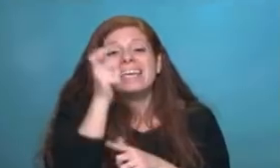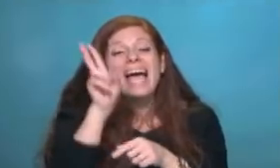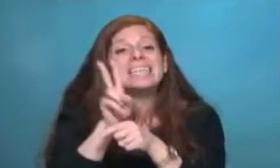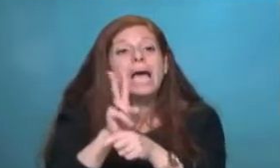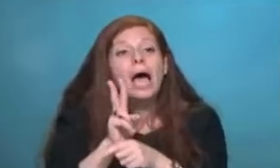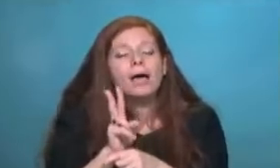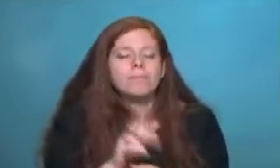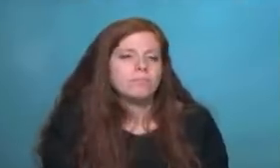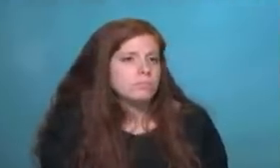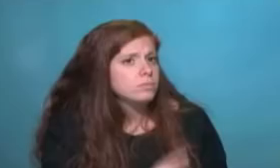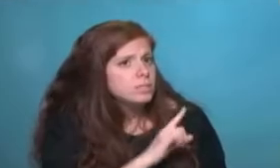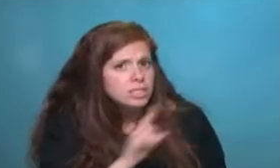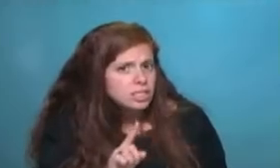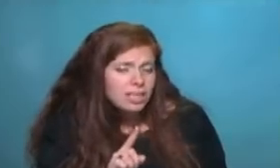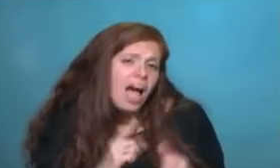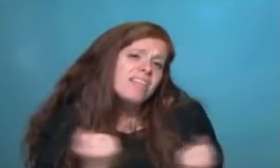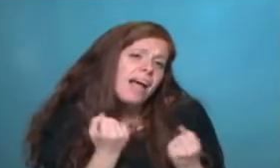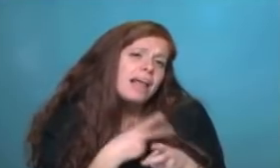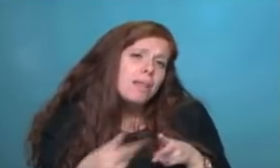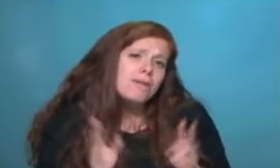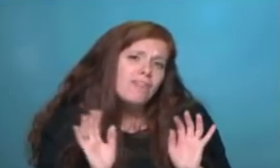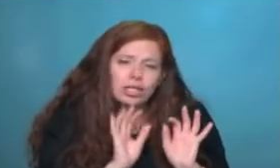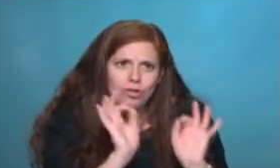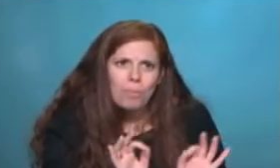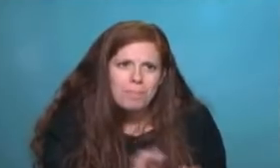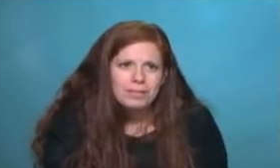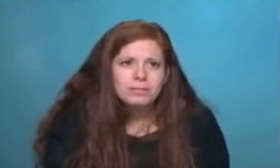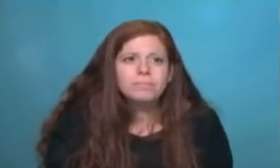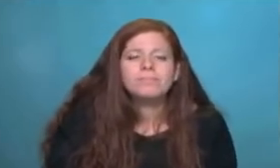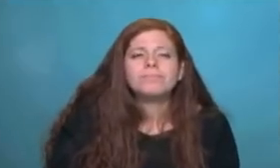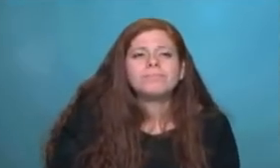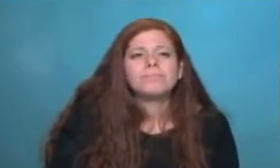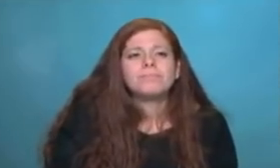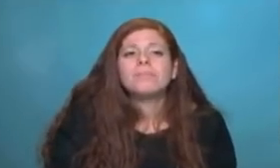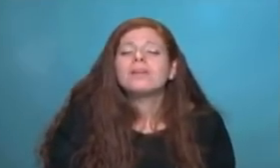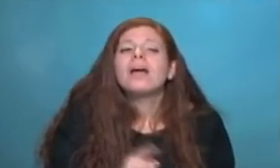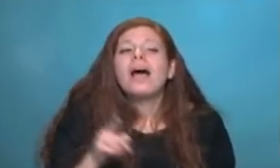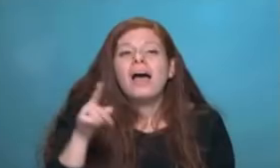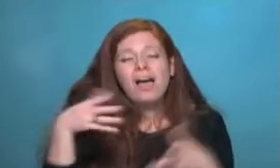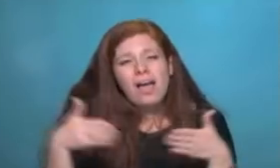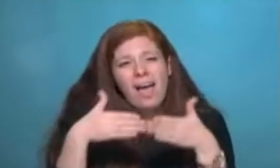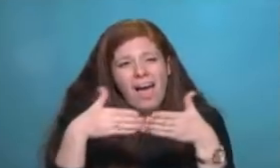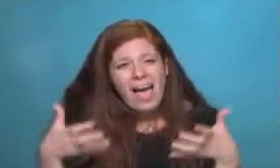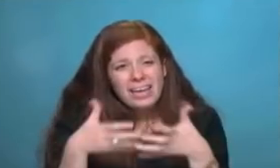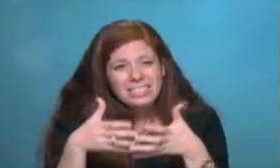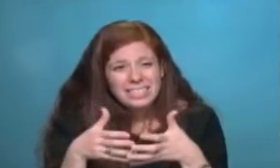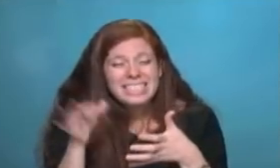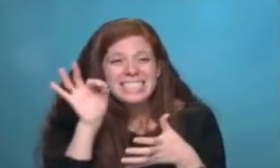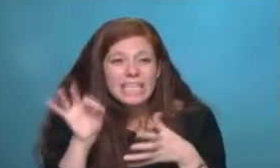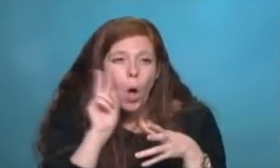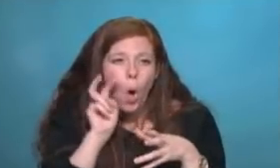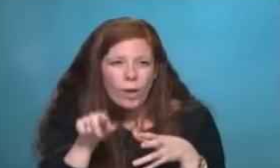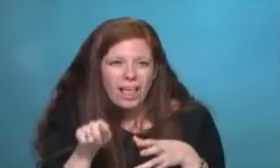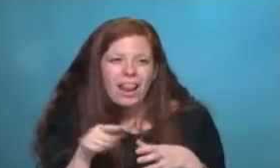אינה אזעקת אמת, זהו רק תרגיל. צד אחד מסתמן שהוא חצה גבול. הצרעות האלה מדמות צירות דייג לבנוניות, אולי